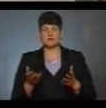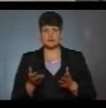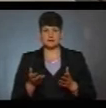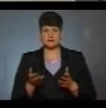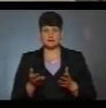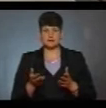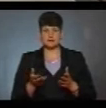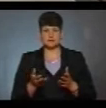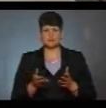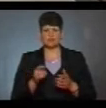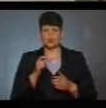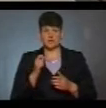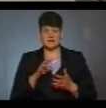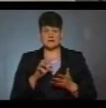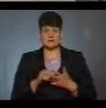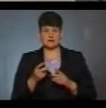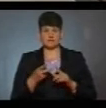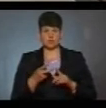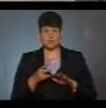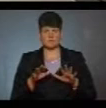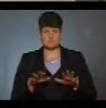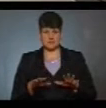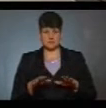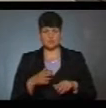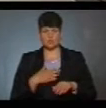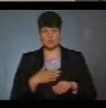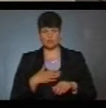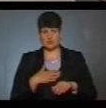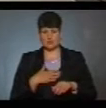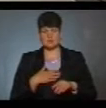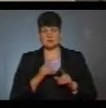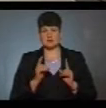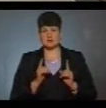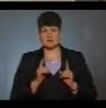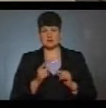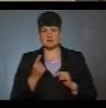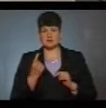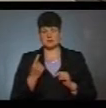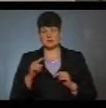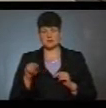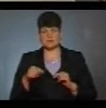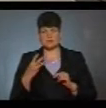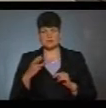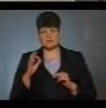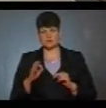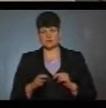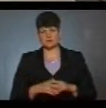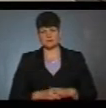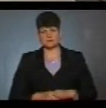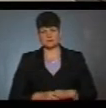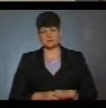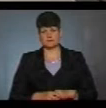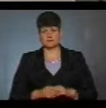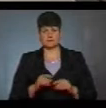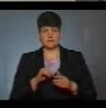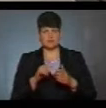в межах України зайняв друге місце, то в нас, звісно, лише 1,3%. Мушу